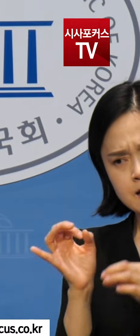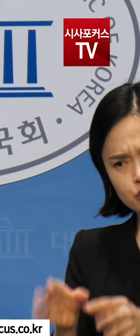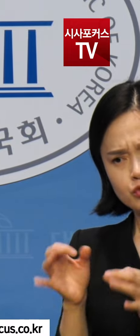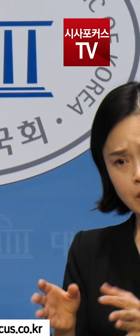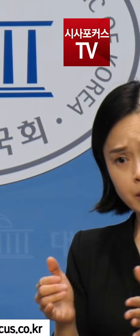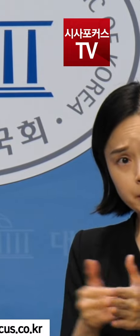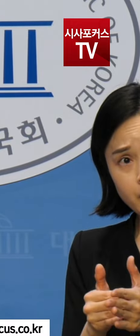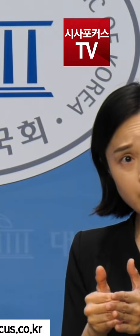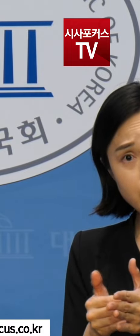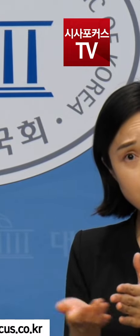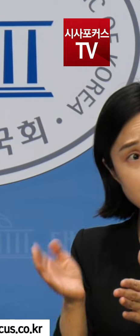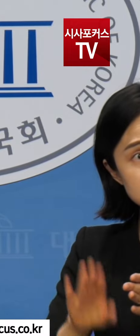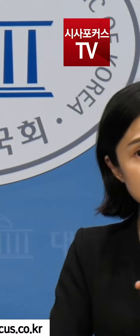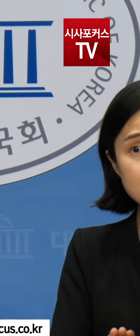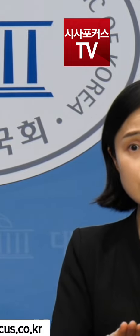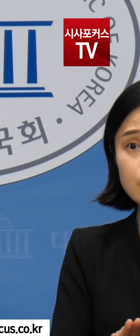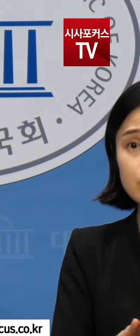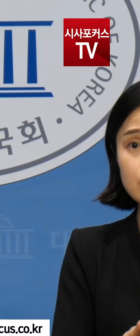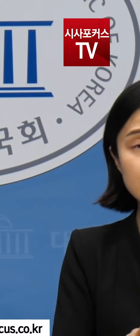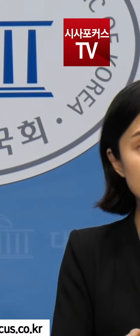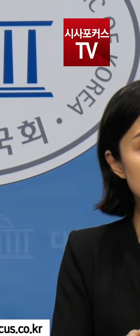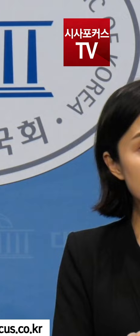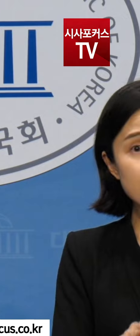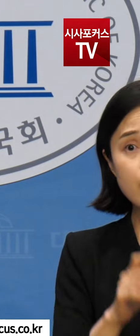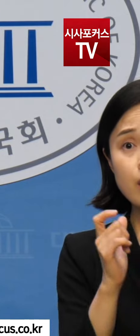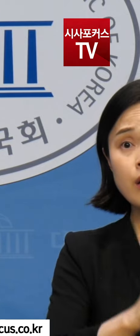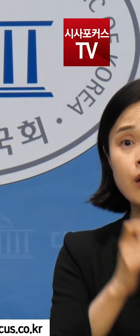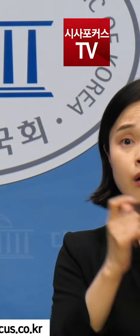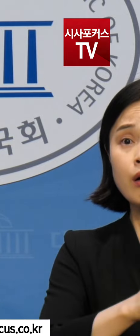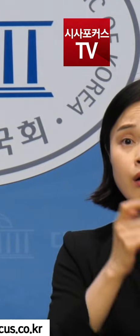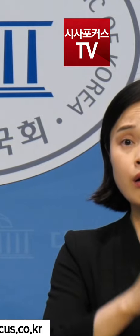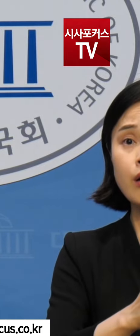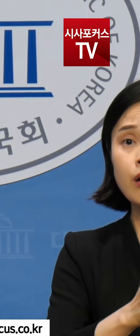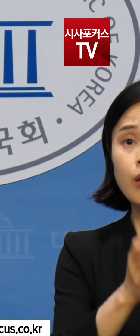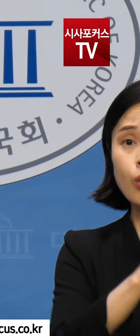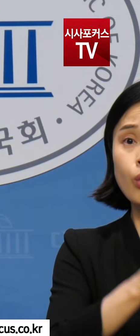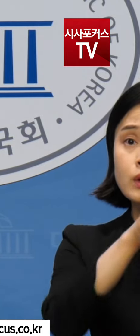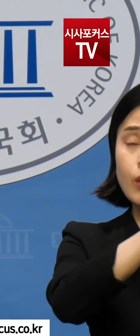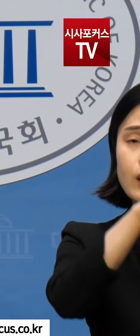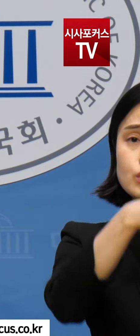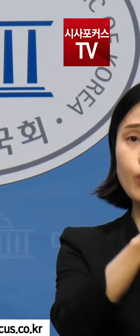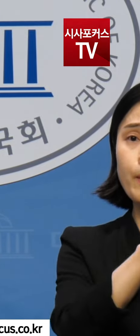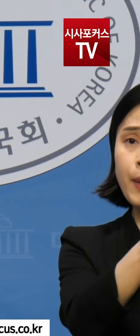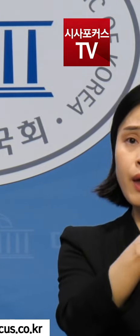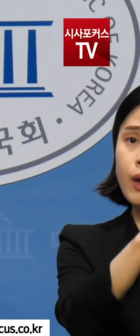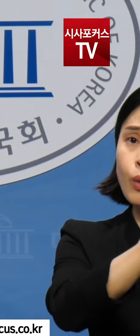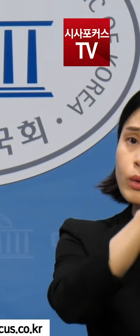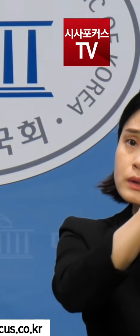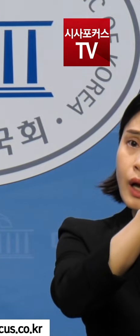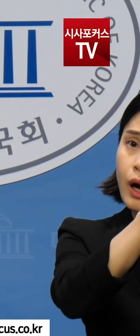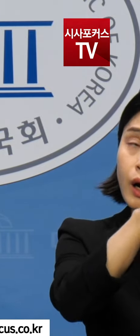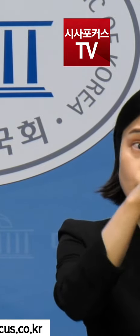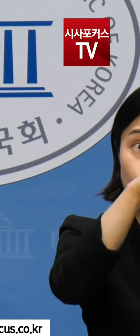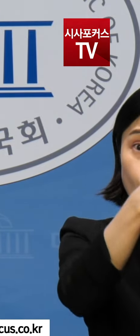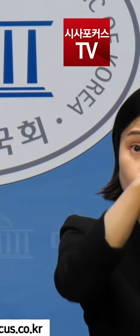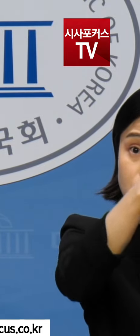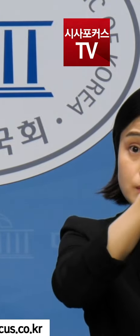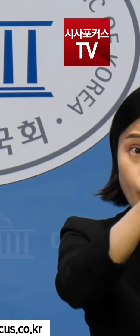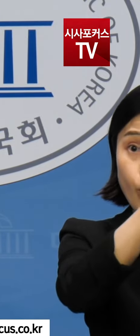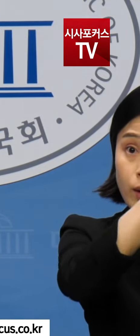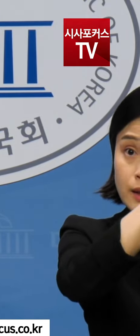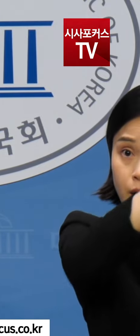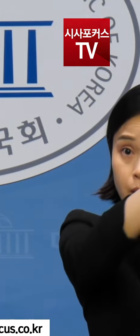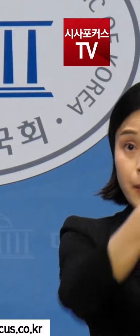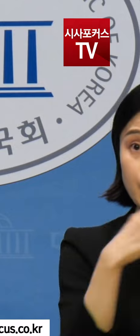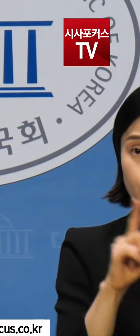건 아무 답도 없고 단지 공공기관인 조폐공사와 코스모는 저희에게 이렇게 말했습니다.